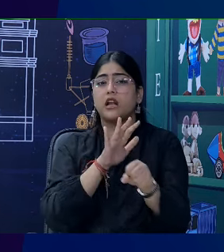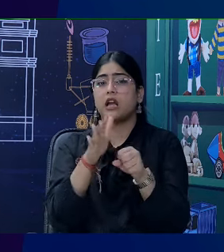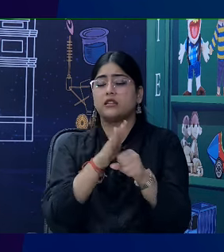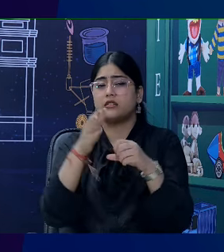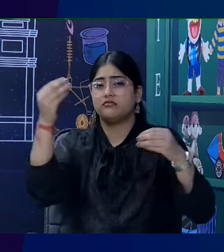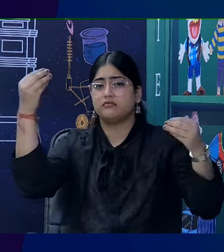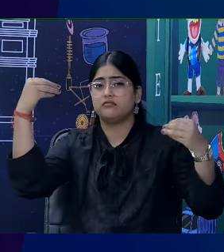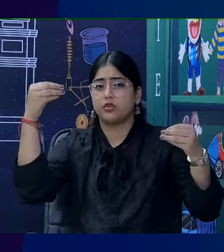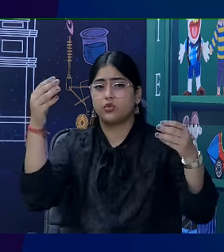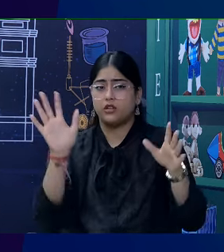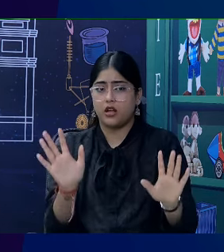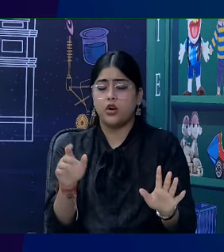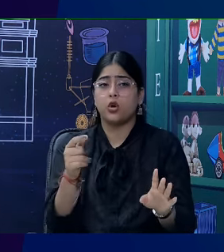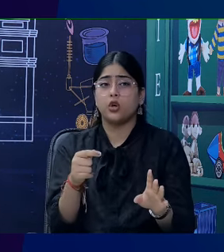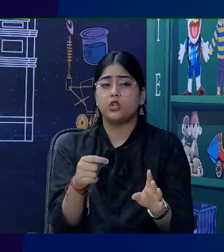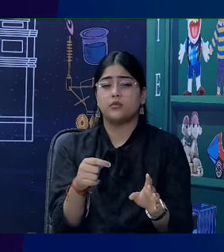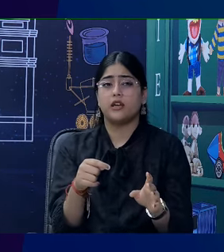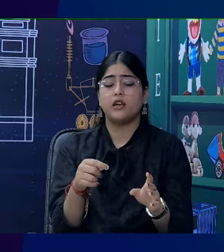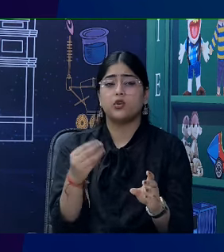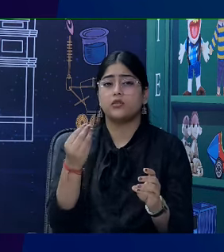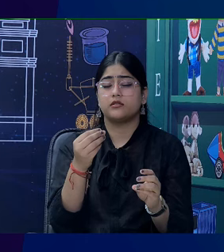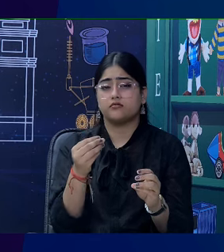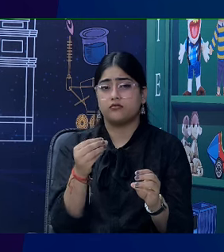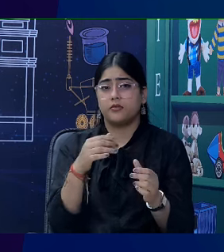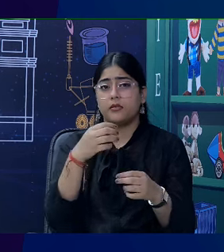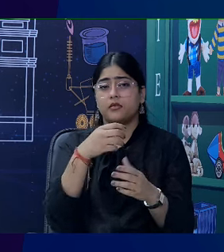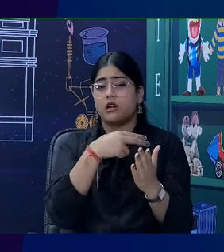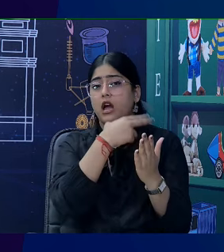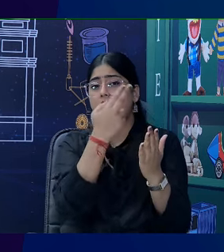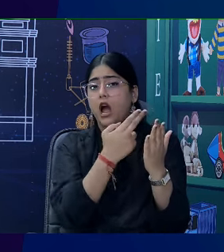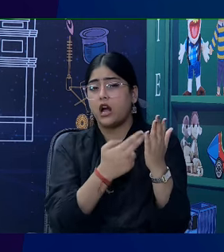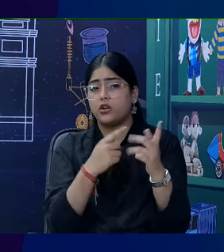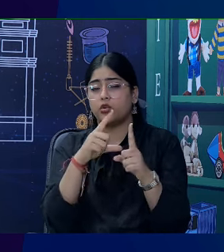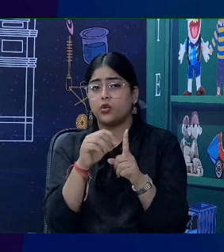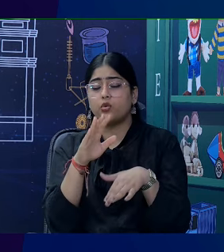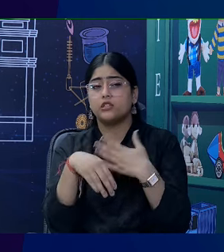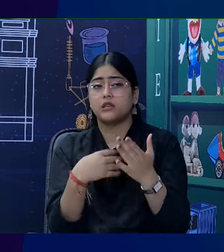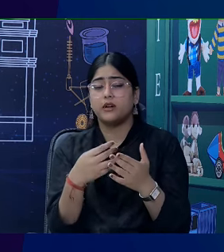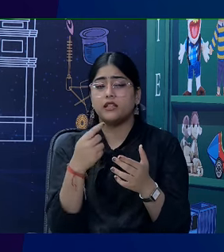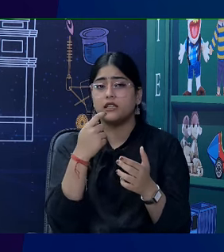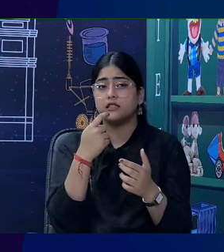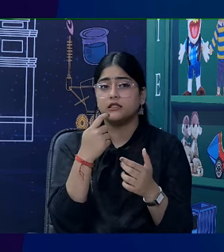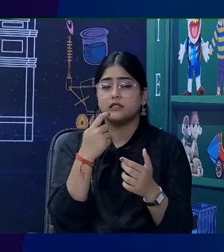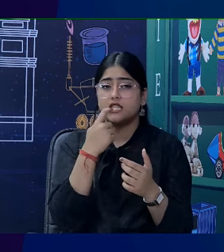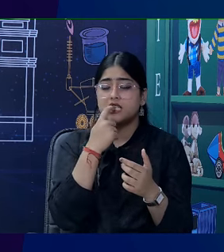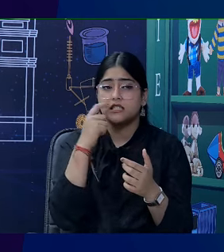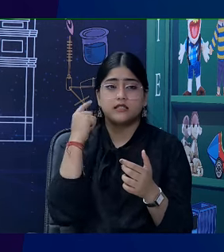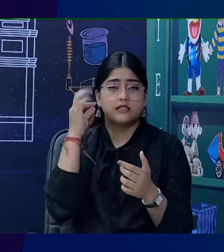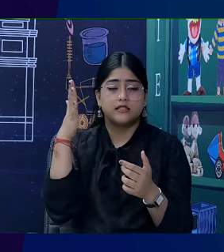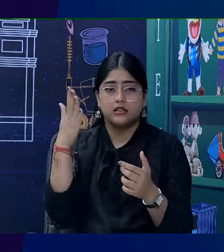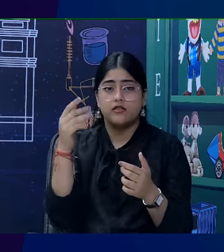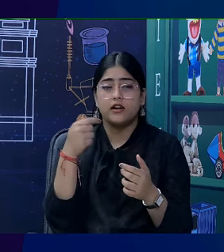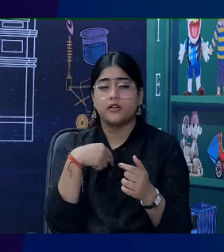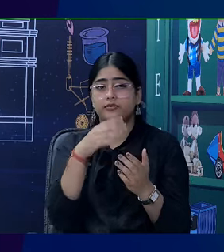गत्ते का टुकड़ा था उस गत्ते के टुकड़े में मैंने एक शेप बना काटा और उसको सिल्वर पेपर मेरे पास पड़ा हुआ था उस सिल्वर पेपर को मैंने पेस्ट कर